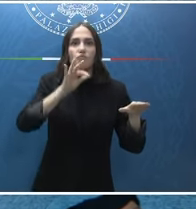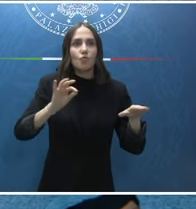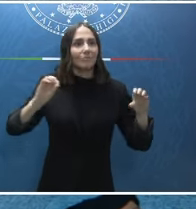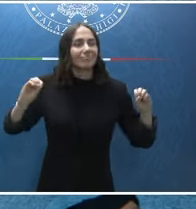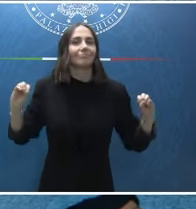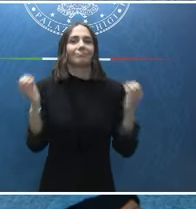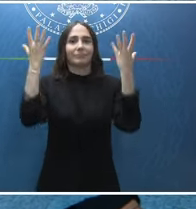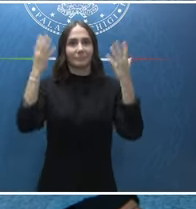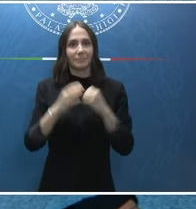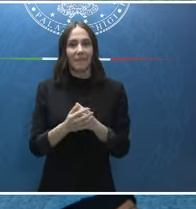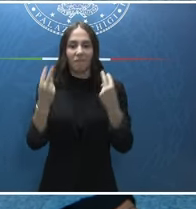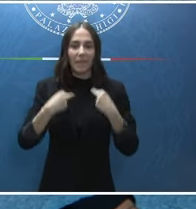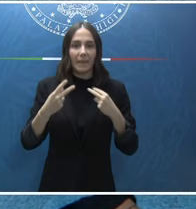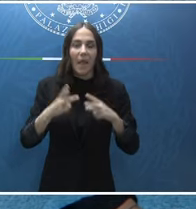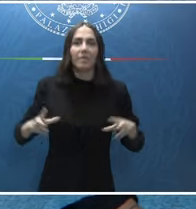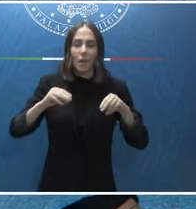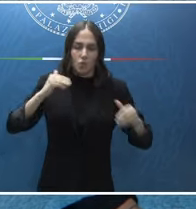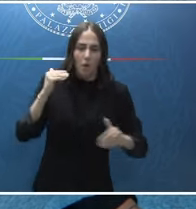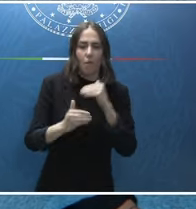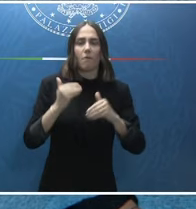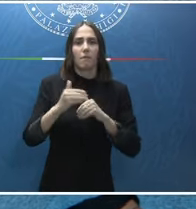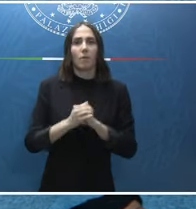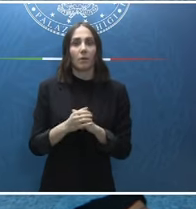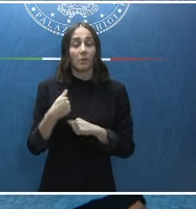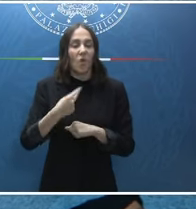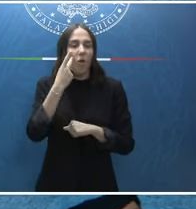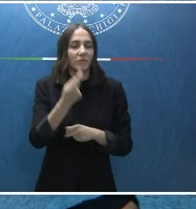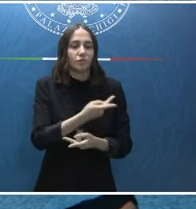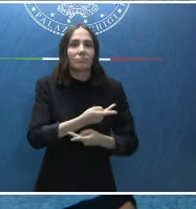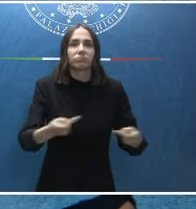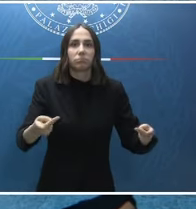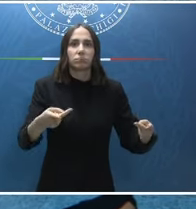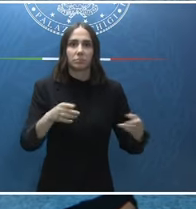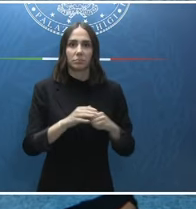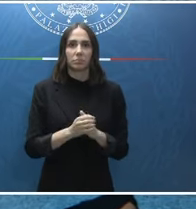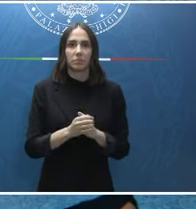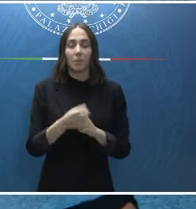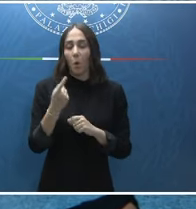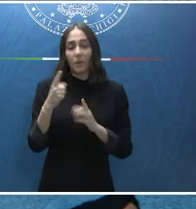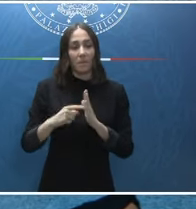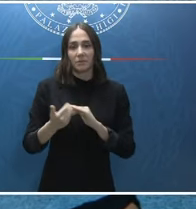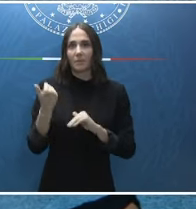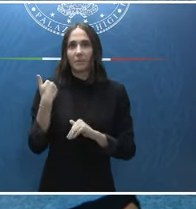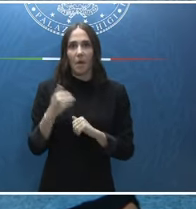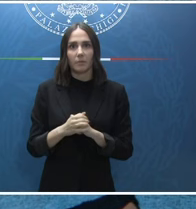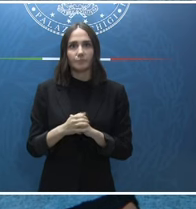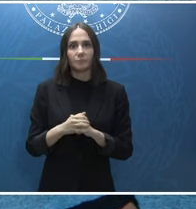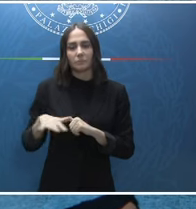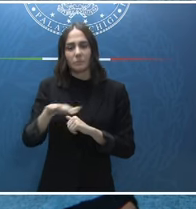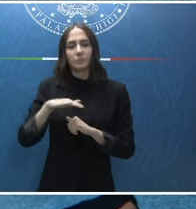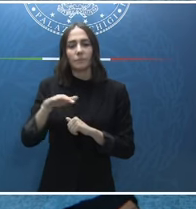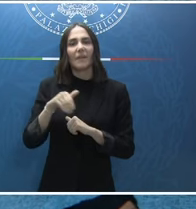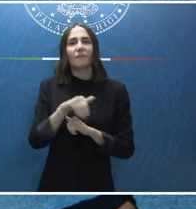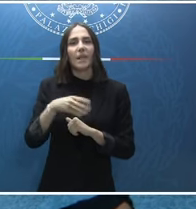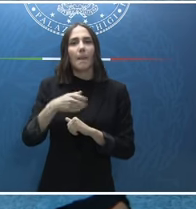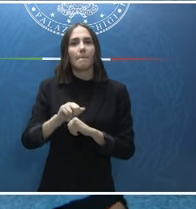vita. Perché io che li ho visti morti per terra nella nostra capitale qualche mese fa, a Quarticciolo, via